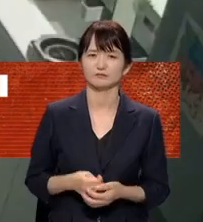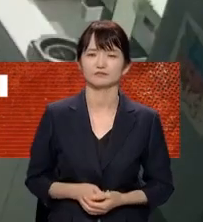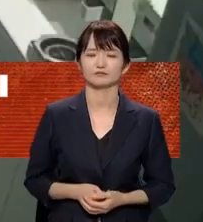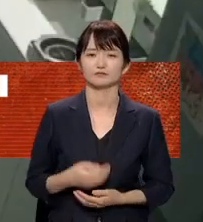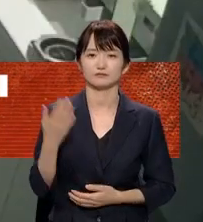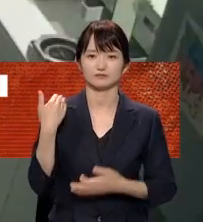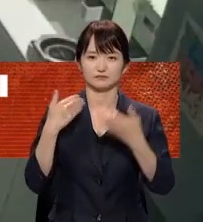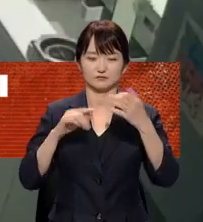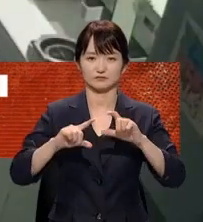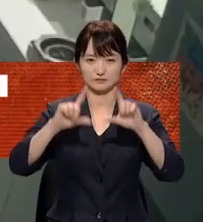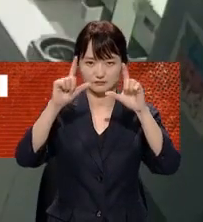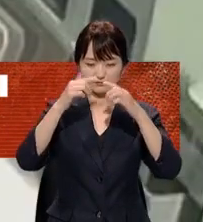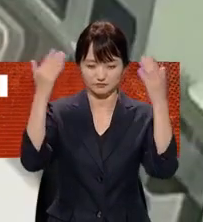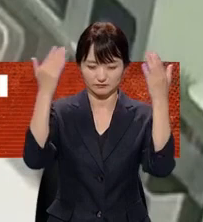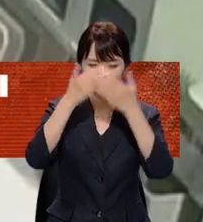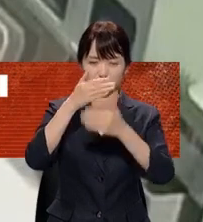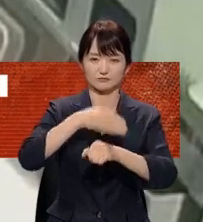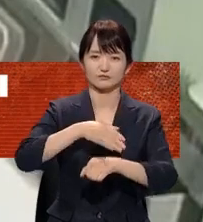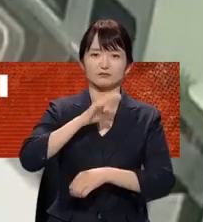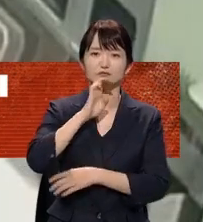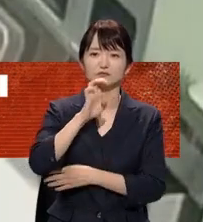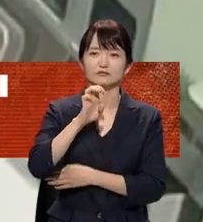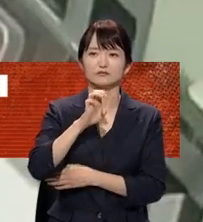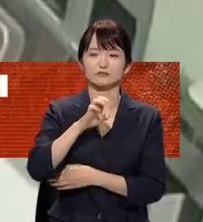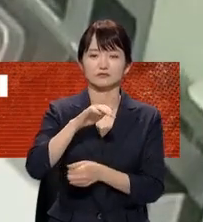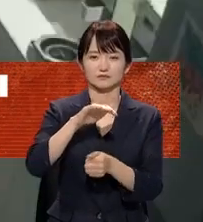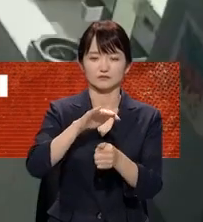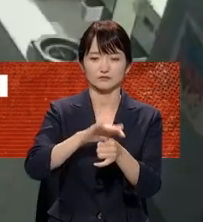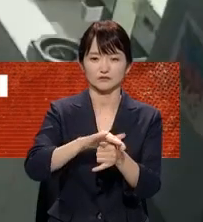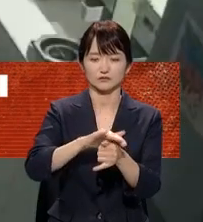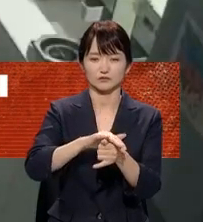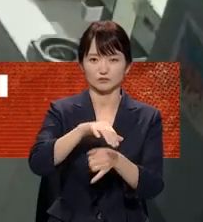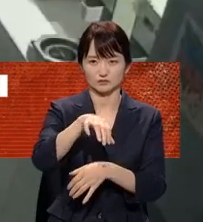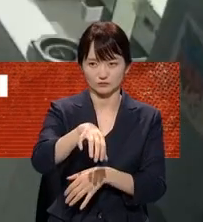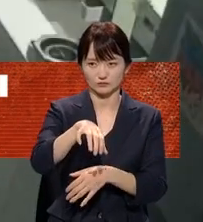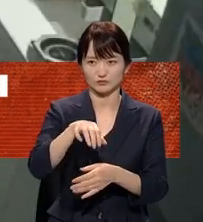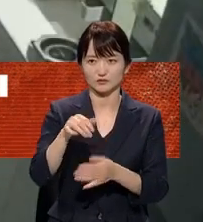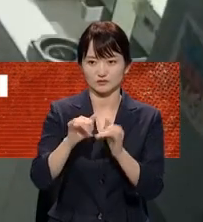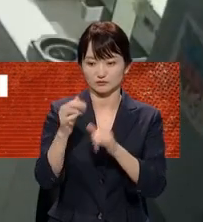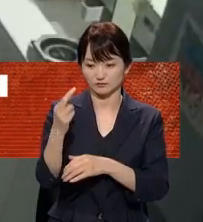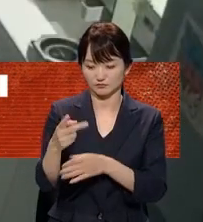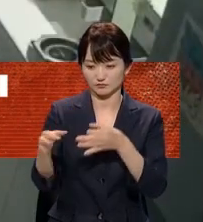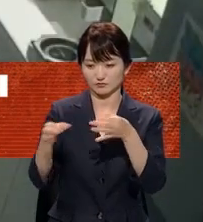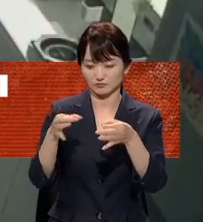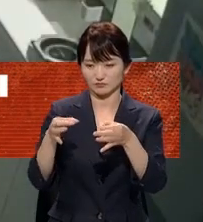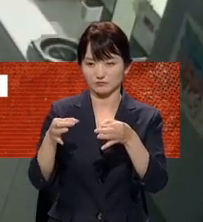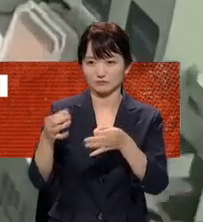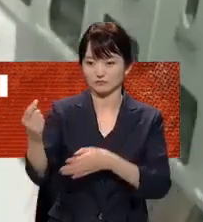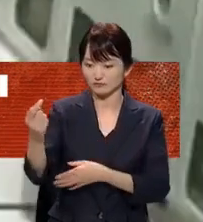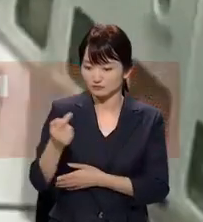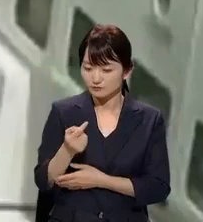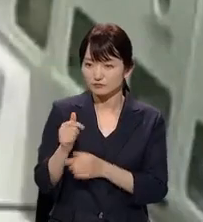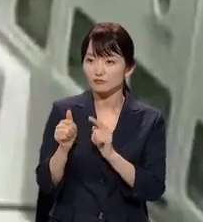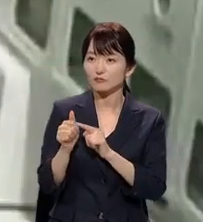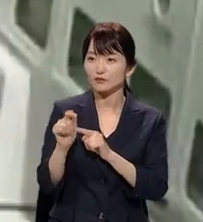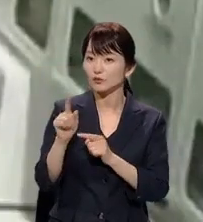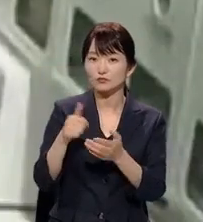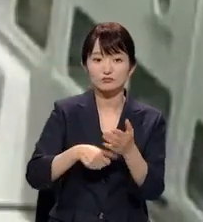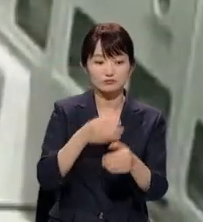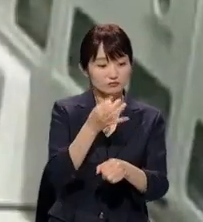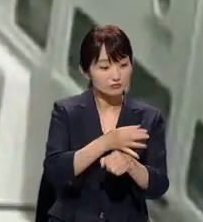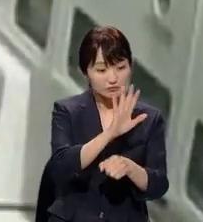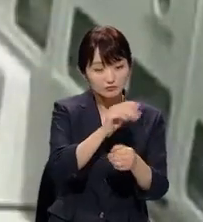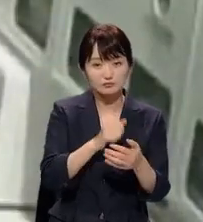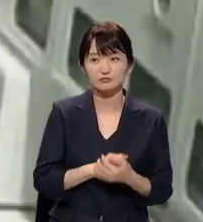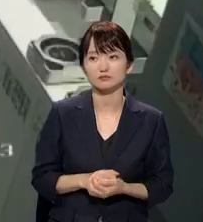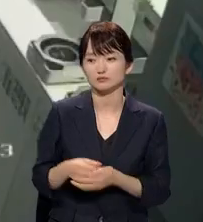밤 9시 45분쯤 경북 구미의 한 무인 카페입니다. 들어온 남성이 아무것도 사지는 않고 어떤 물건을 가게